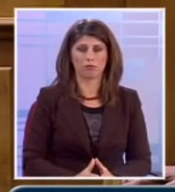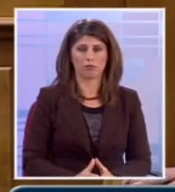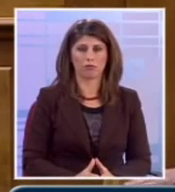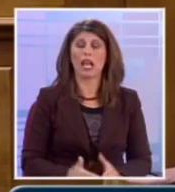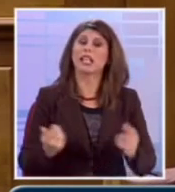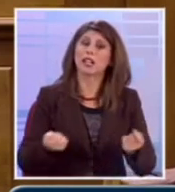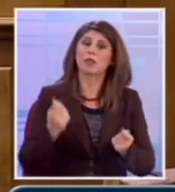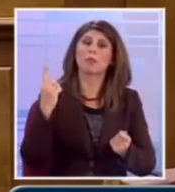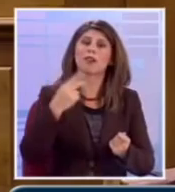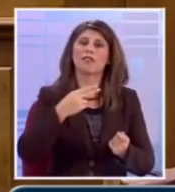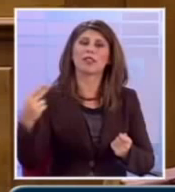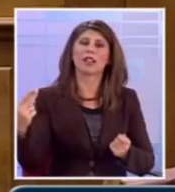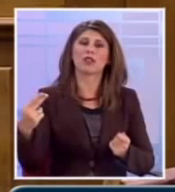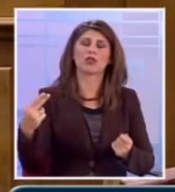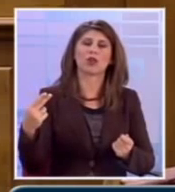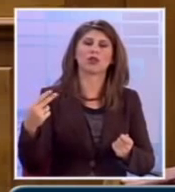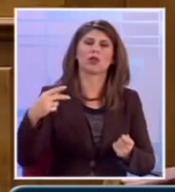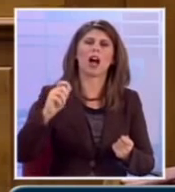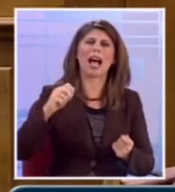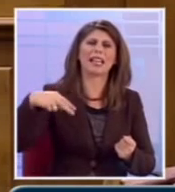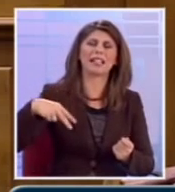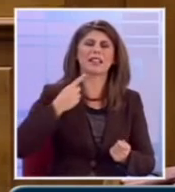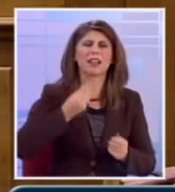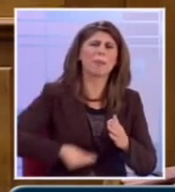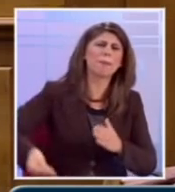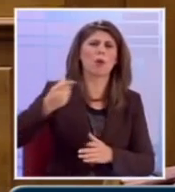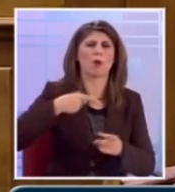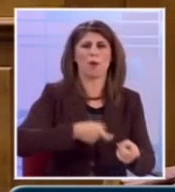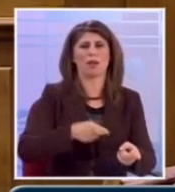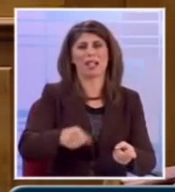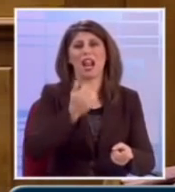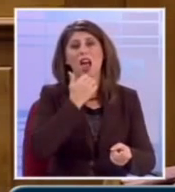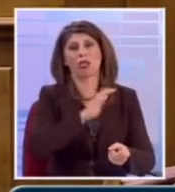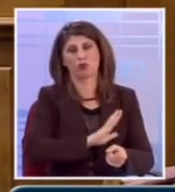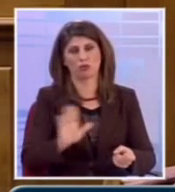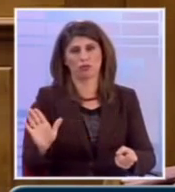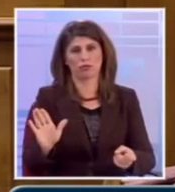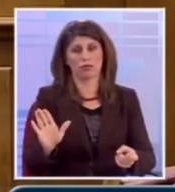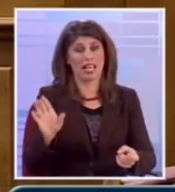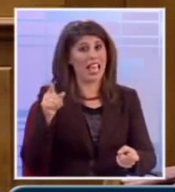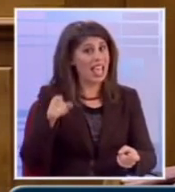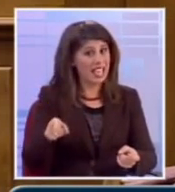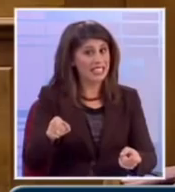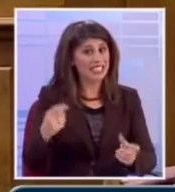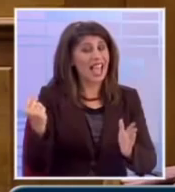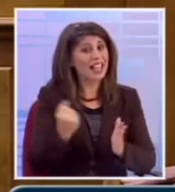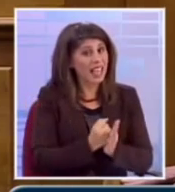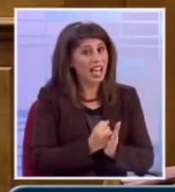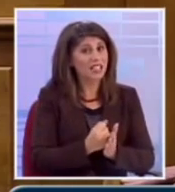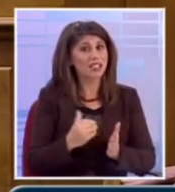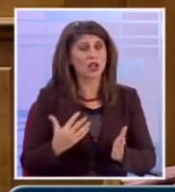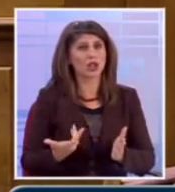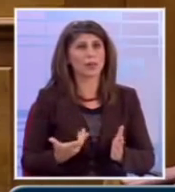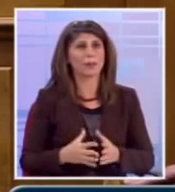για να χρησιμοποιήσω μια φράση του αλληράνου είναι κάτι περισσότερο από έγκλημα. Είναι λάθος. Εσείς λοιπόν εγγυάστε